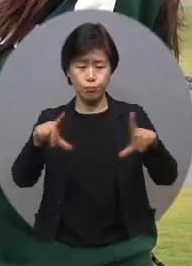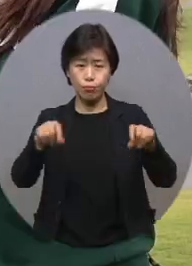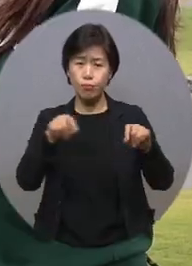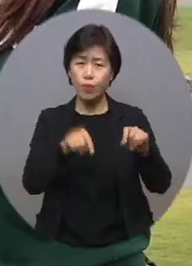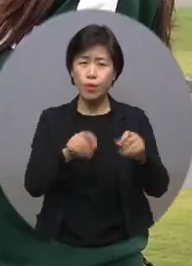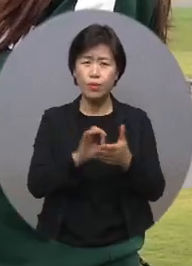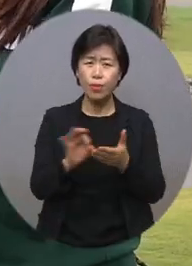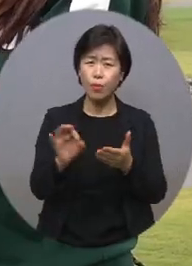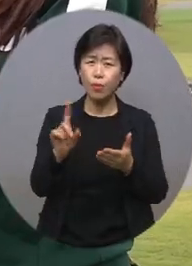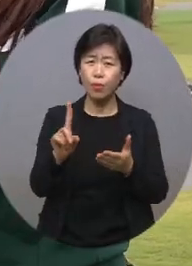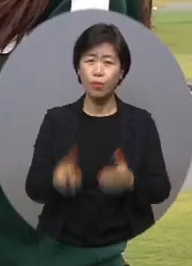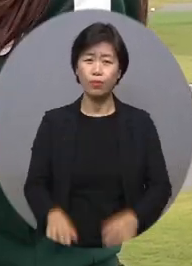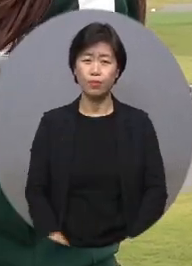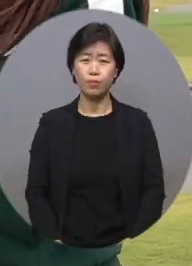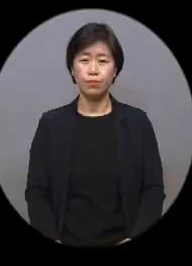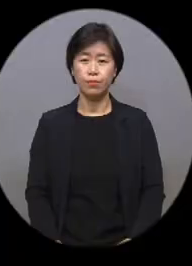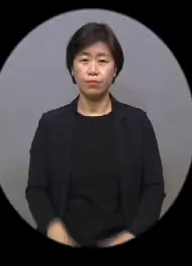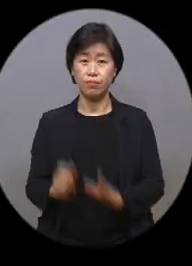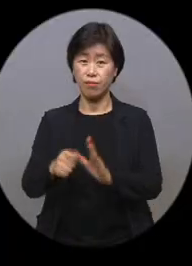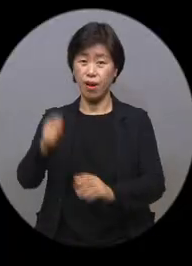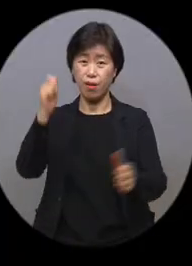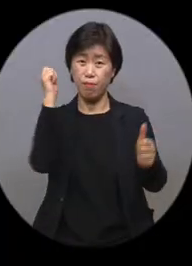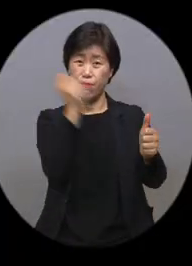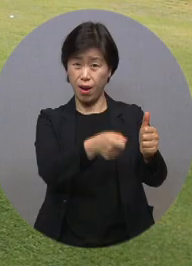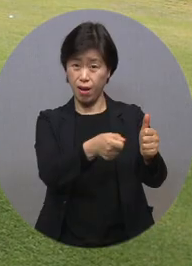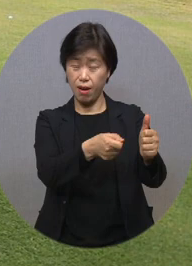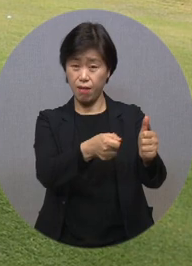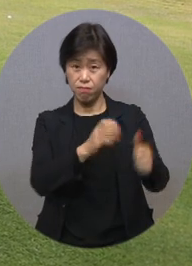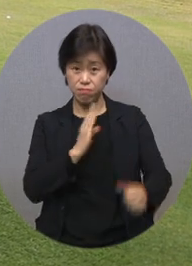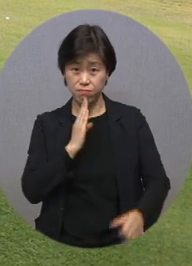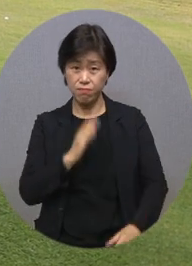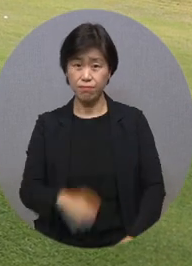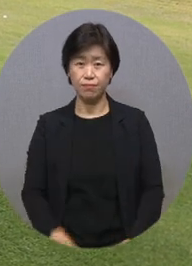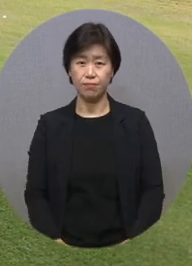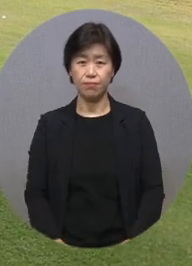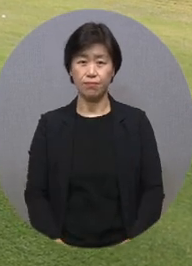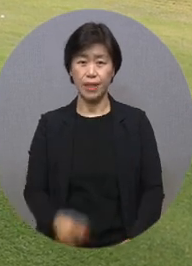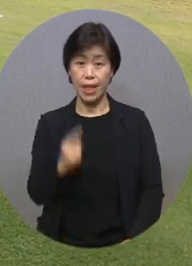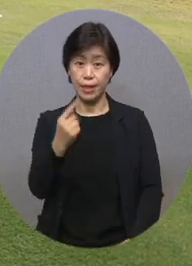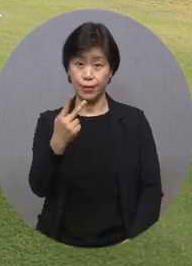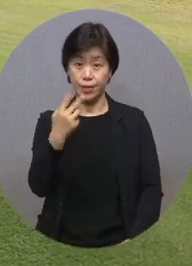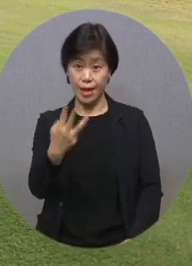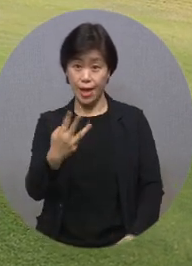뭔가요? 우리가 그냥? 하나, 둘,